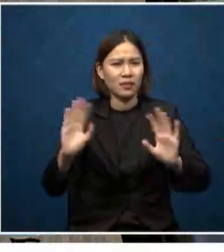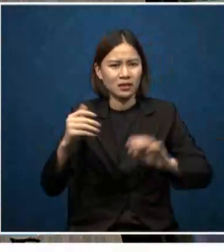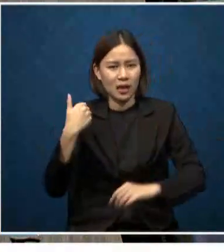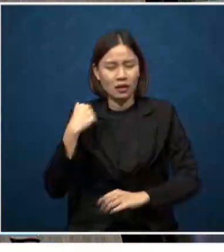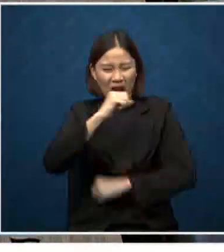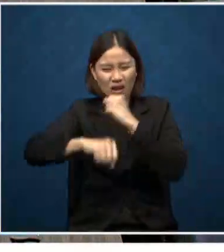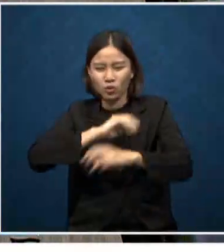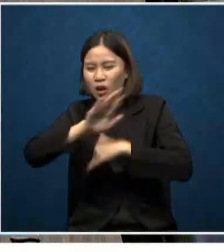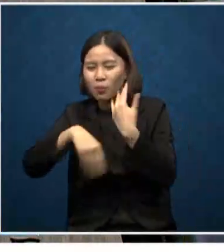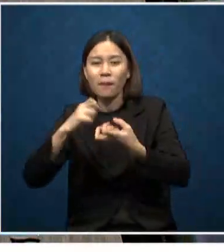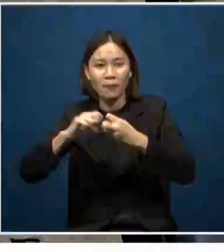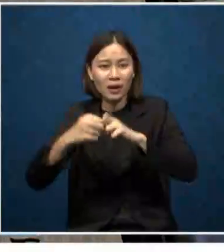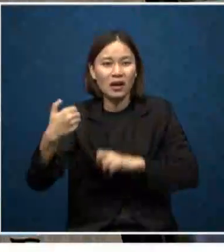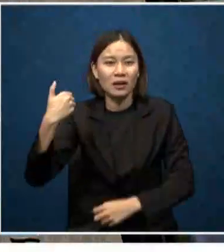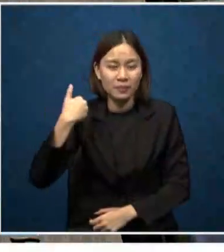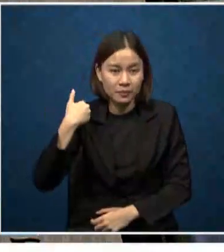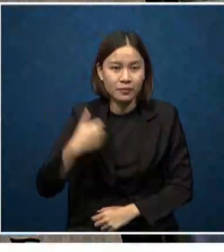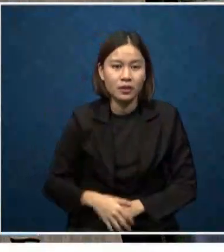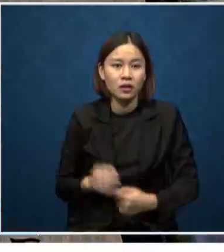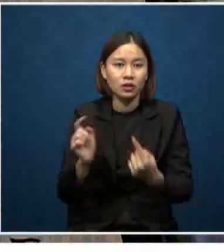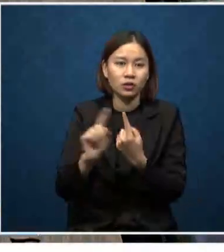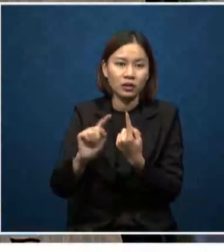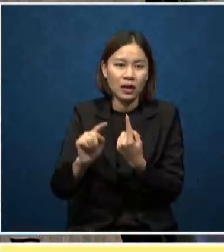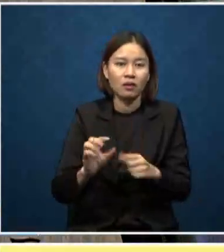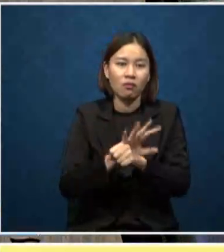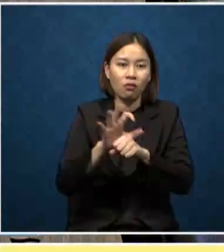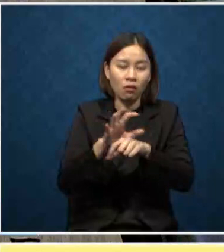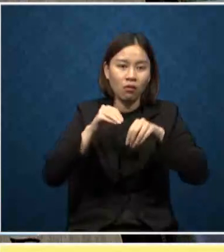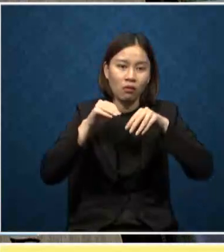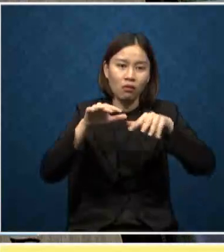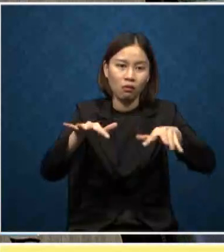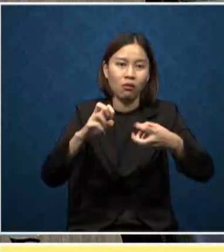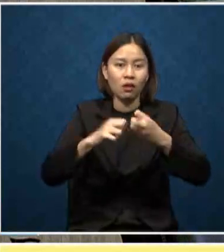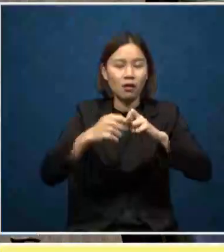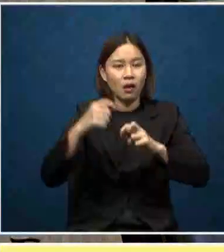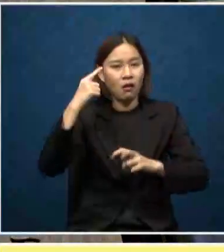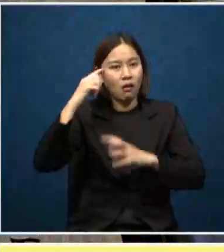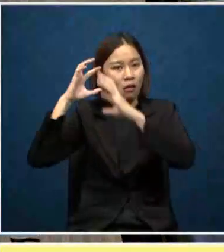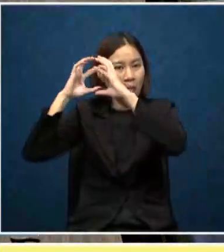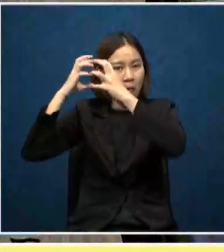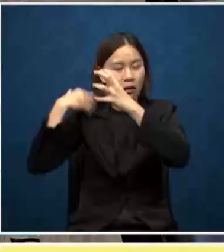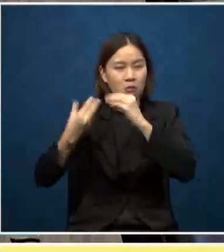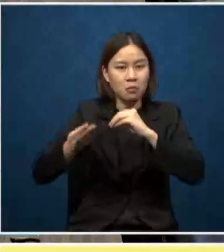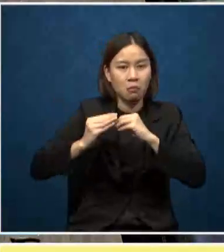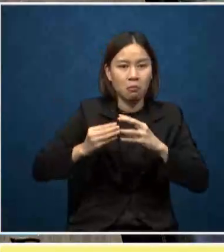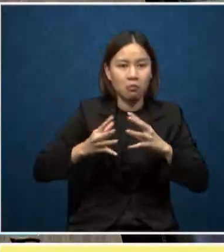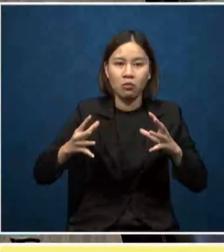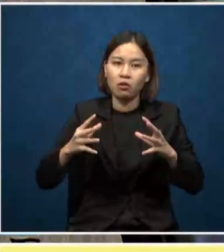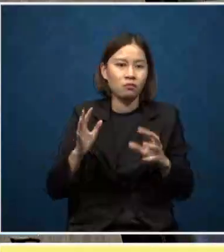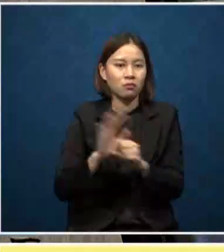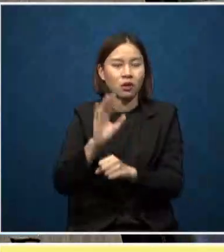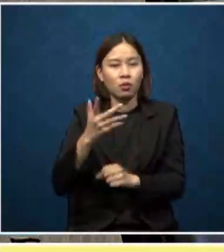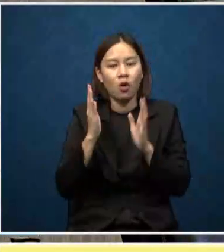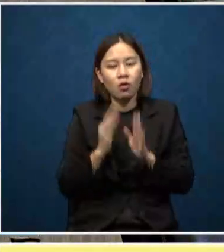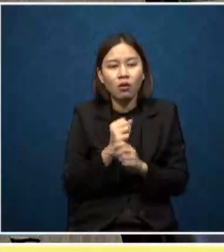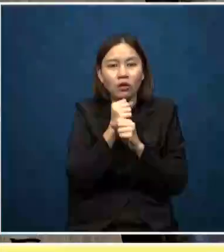ปัญหาหมดแม้กระทั่งในสถานการณ์โควิดเราบอกว่าปัญหาสุขภาพจิตเนี่ยมันมากขึ้นแต่เท่านั้นไม่พอผู้